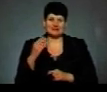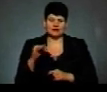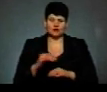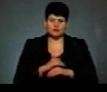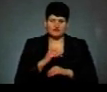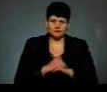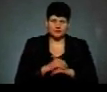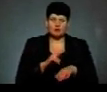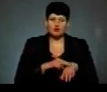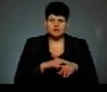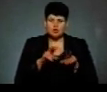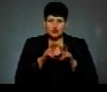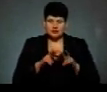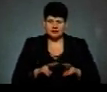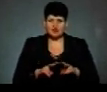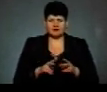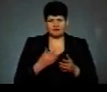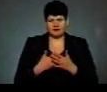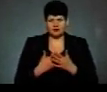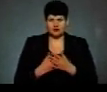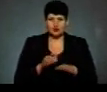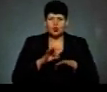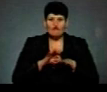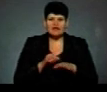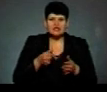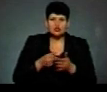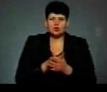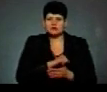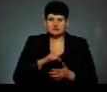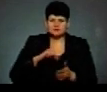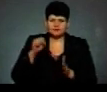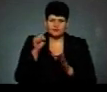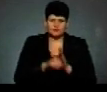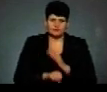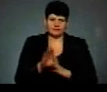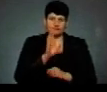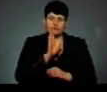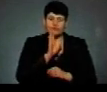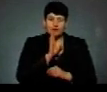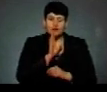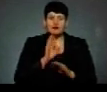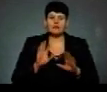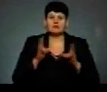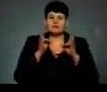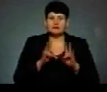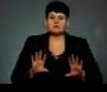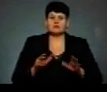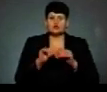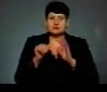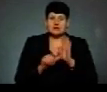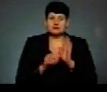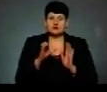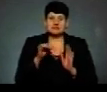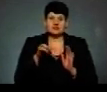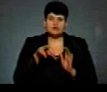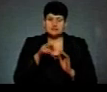Поліція розглядає версію доведення до самогубства студентки з Нігерії Бадму Сололади Рафіат. Трагедія сталася 16 січня,